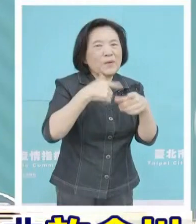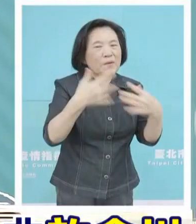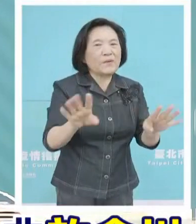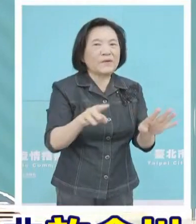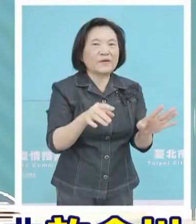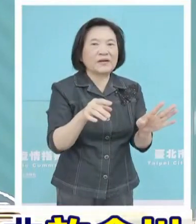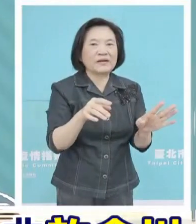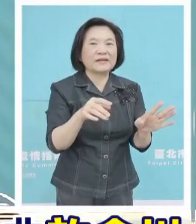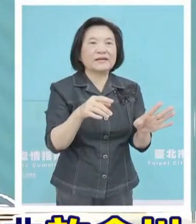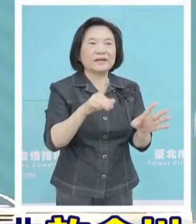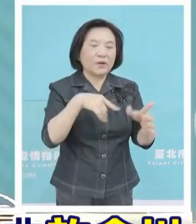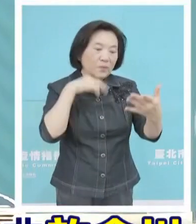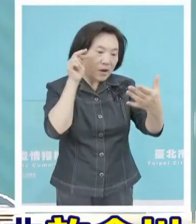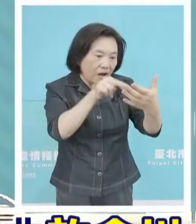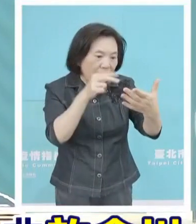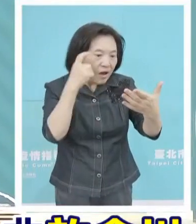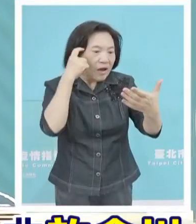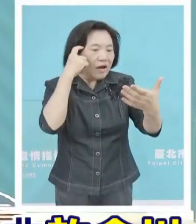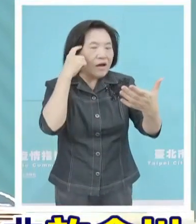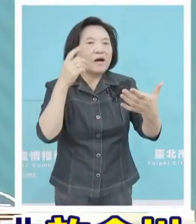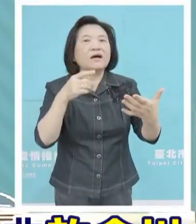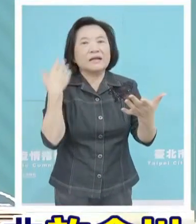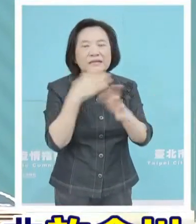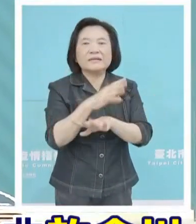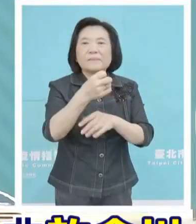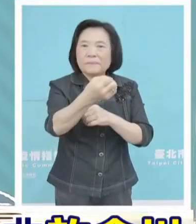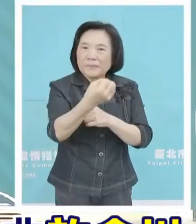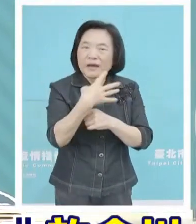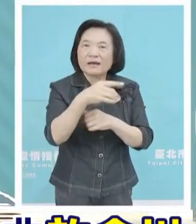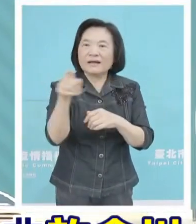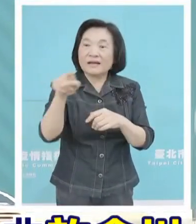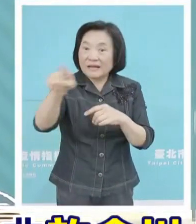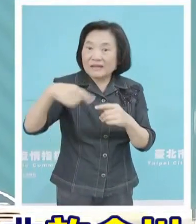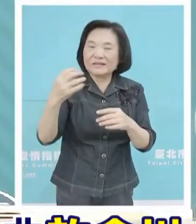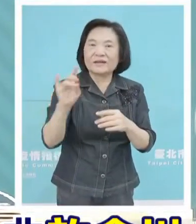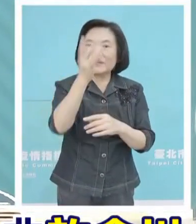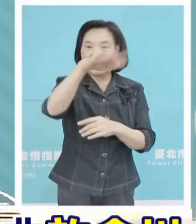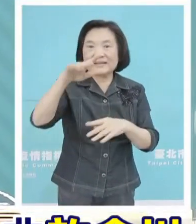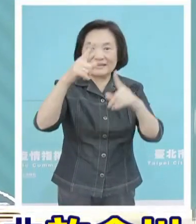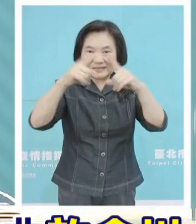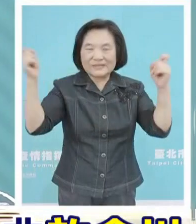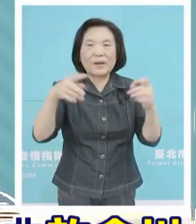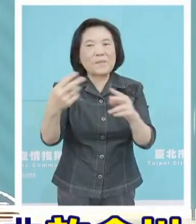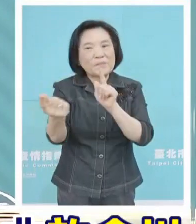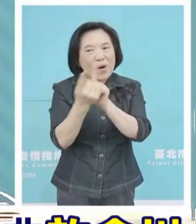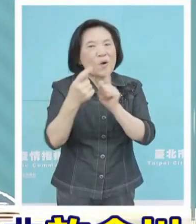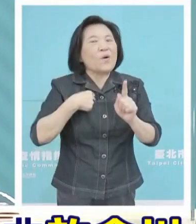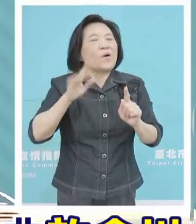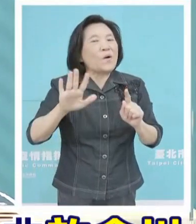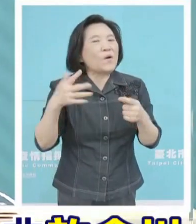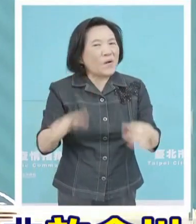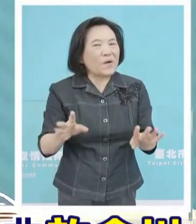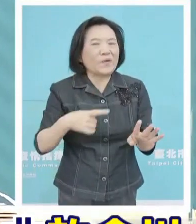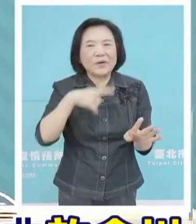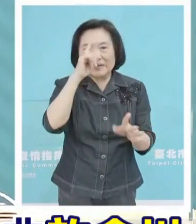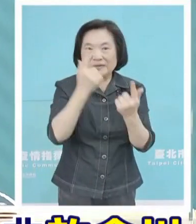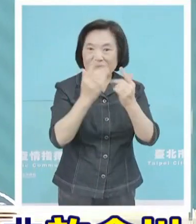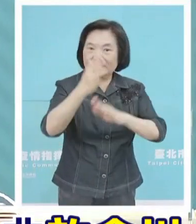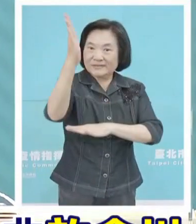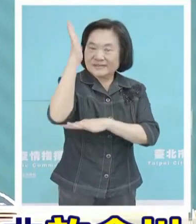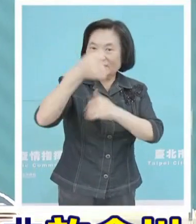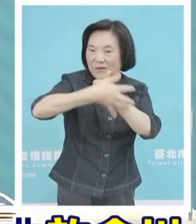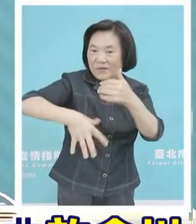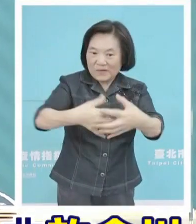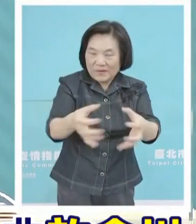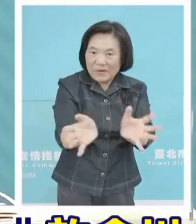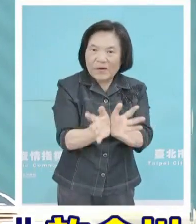是他一直在表达说他在龙山寺看到我，然后也希望说市府团队看起来已经准备他们想要帮市政府的